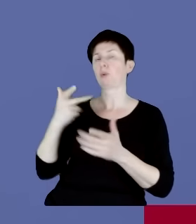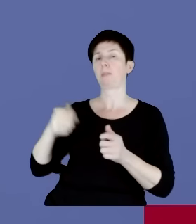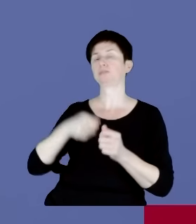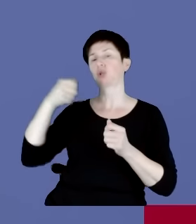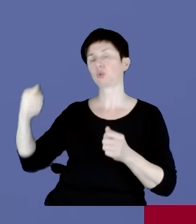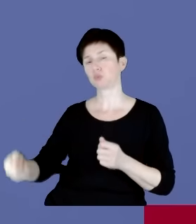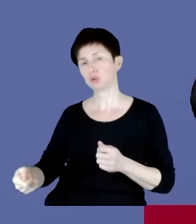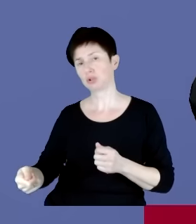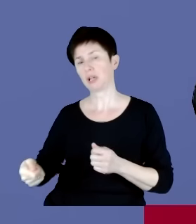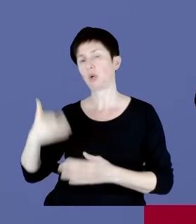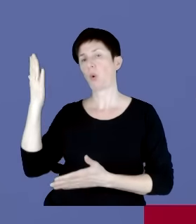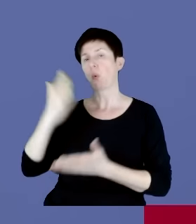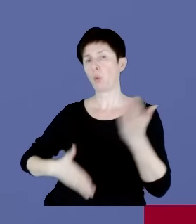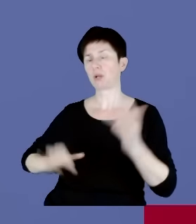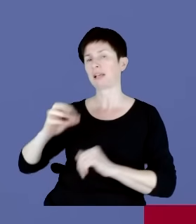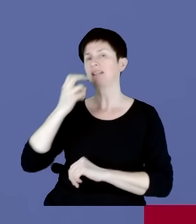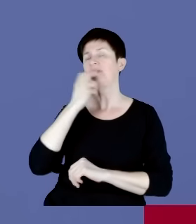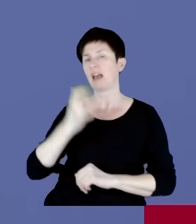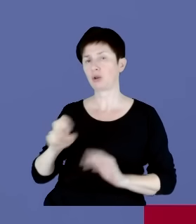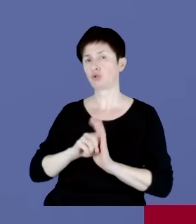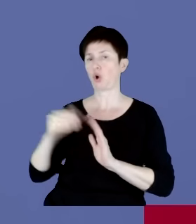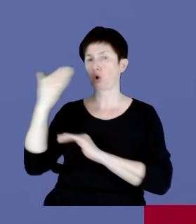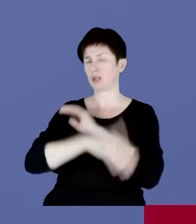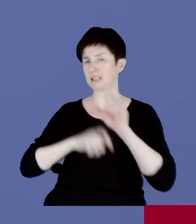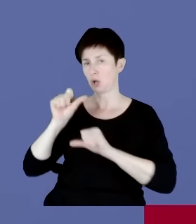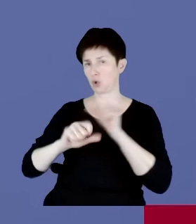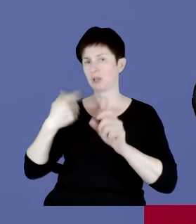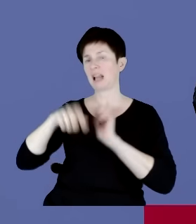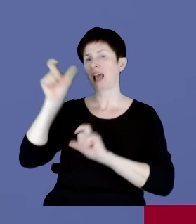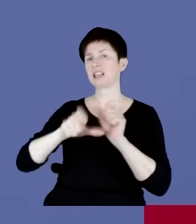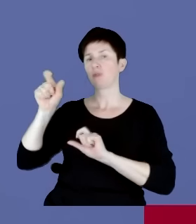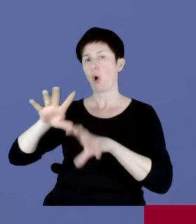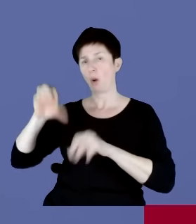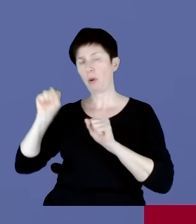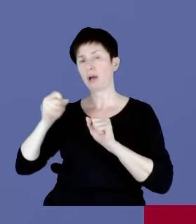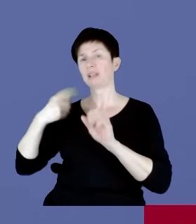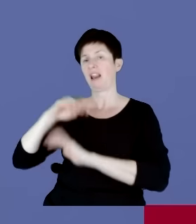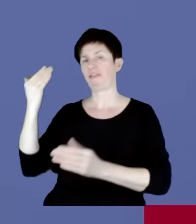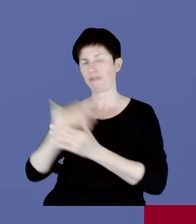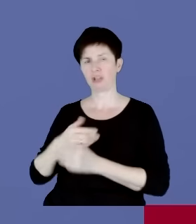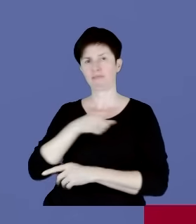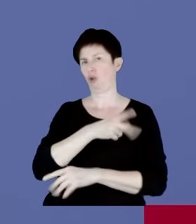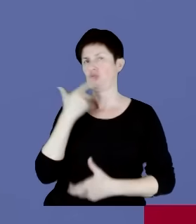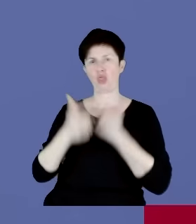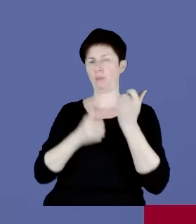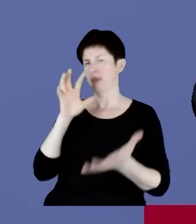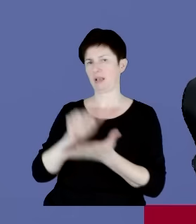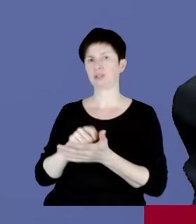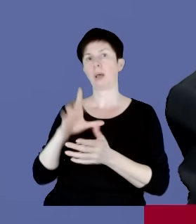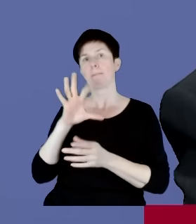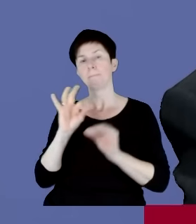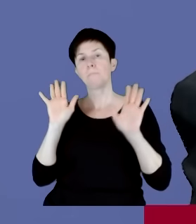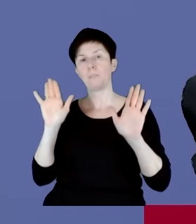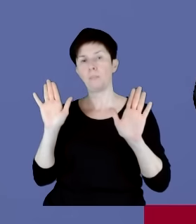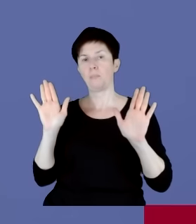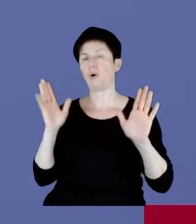ulg związanych z energetyką do końca roku dla indywidualnych odbiorców i dla firm, omijają, no bo nie daj Boże, jakikolwiek projekt Prawa i